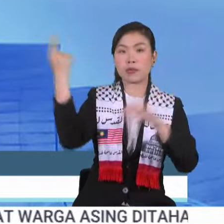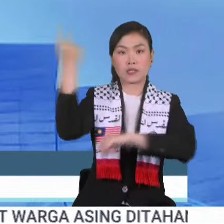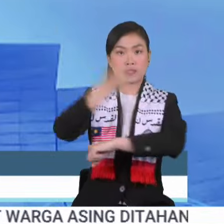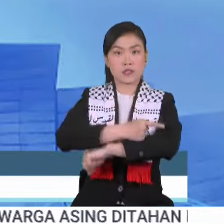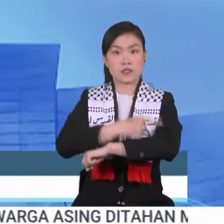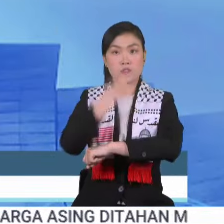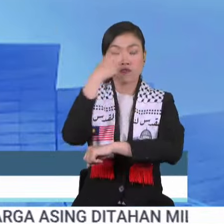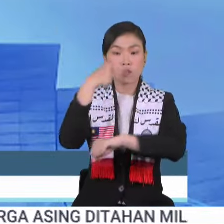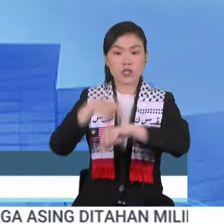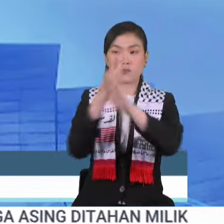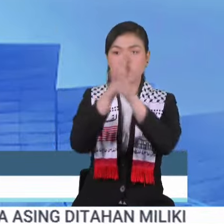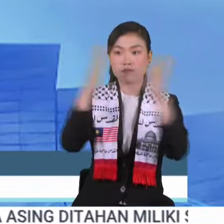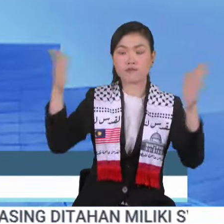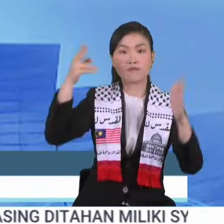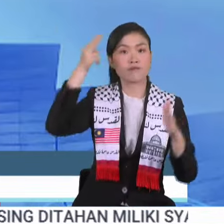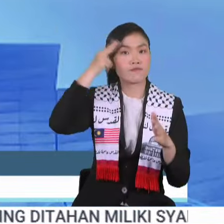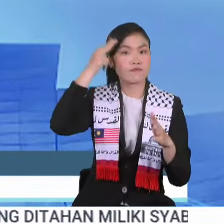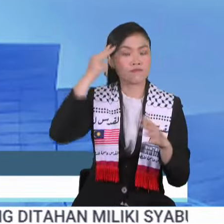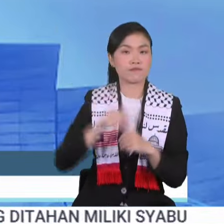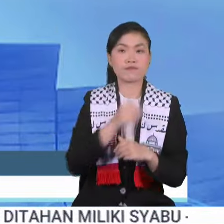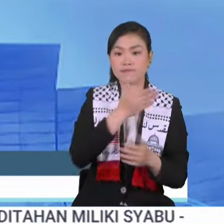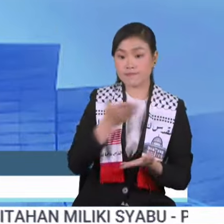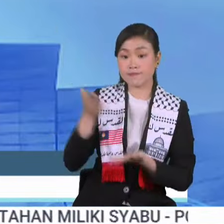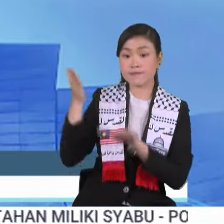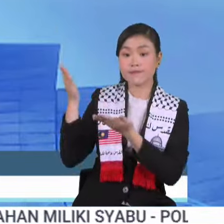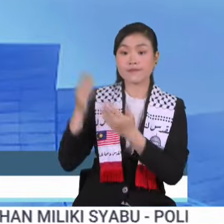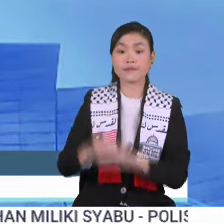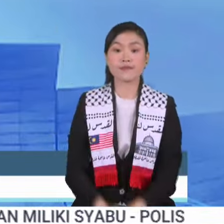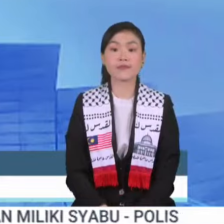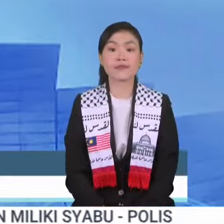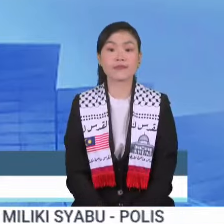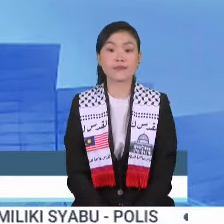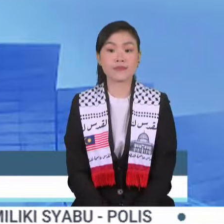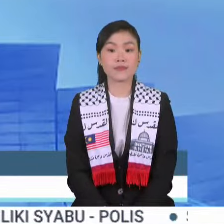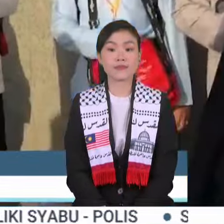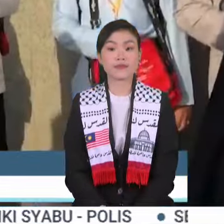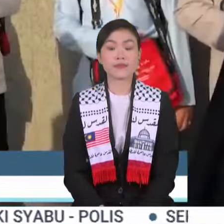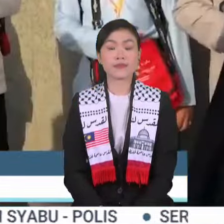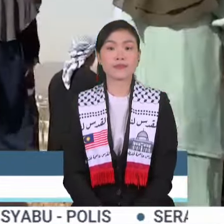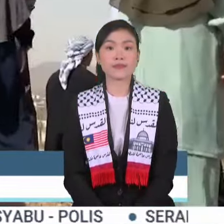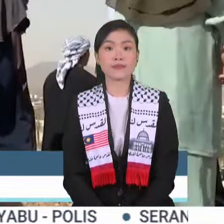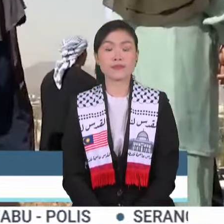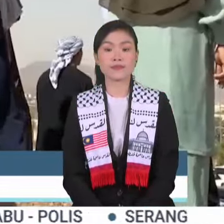sepanjang musim haji. Wartawan Atika Makta ada laporannya.